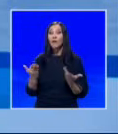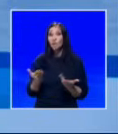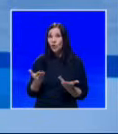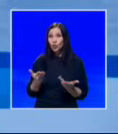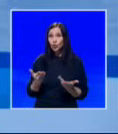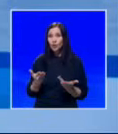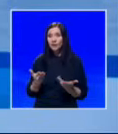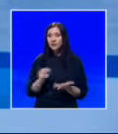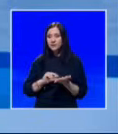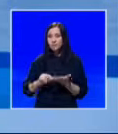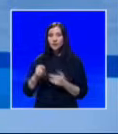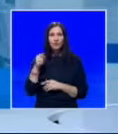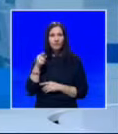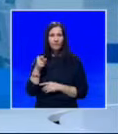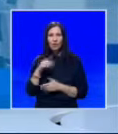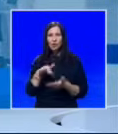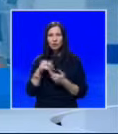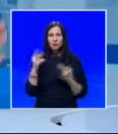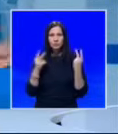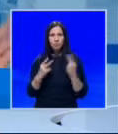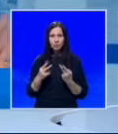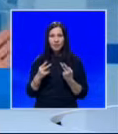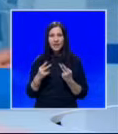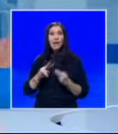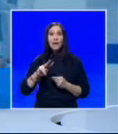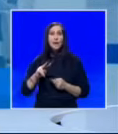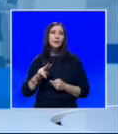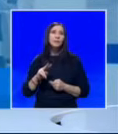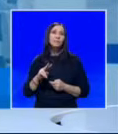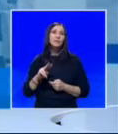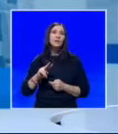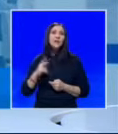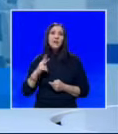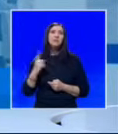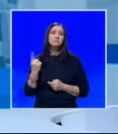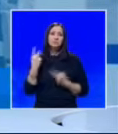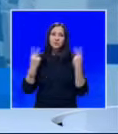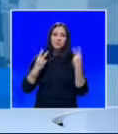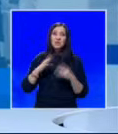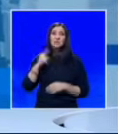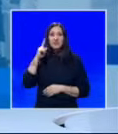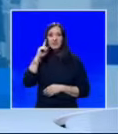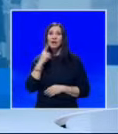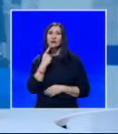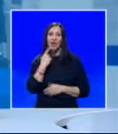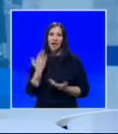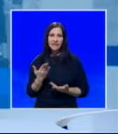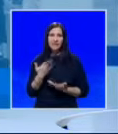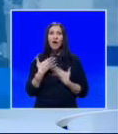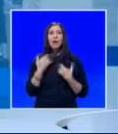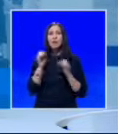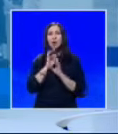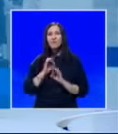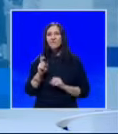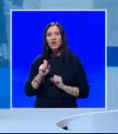да се запише в това коалиционно споразумение или споразумение, не знаем още как ще го нарекат,